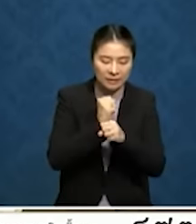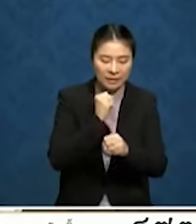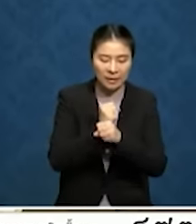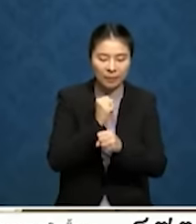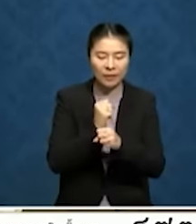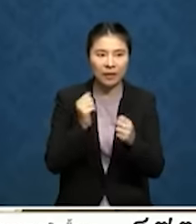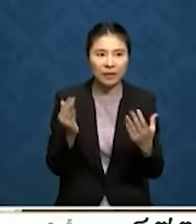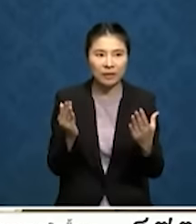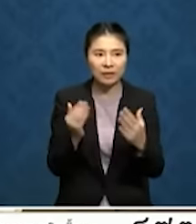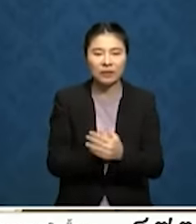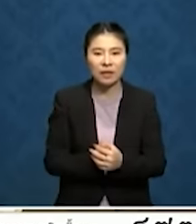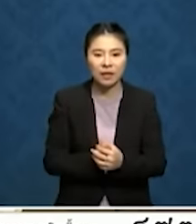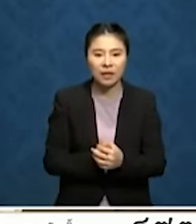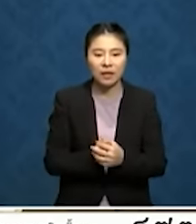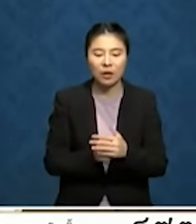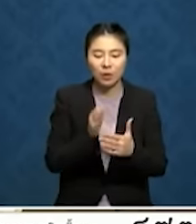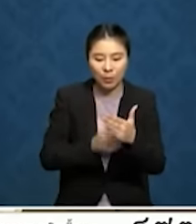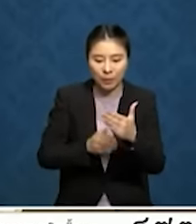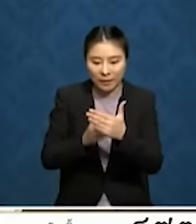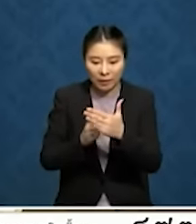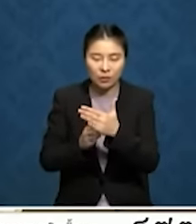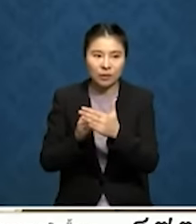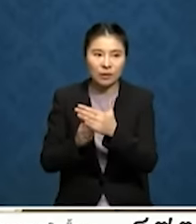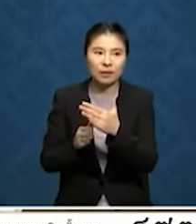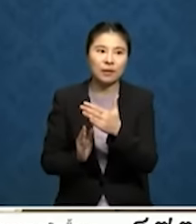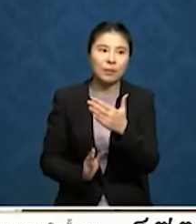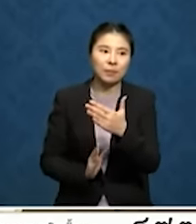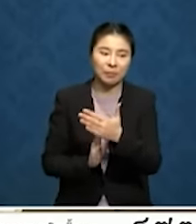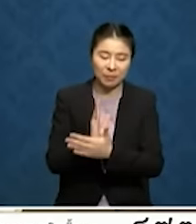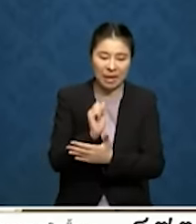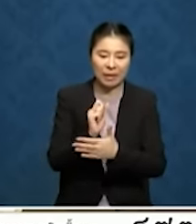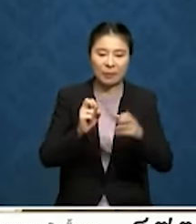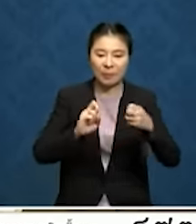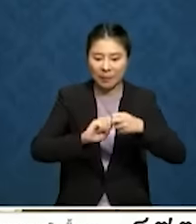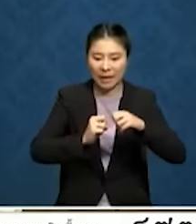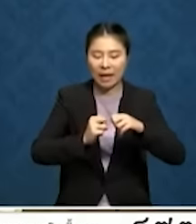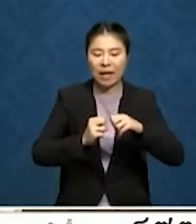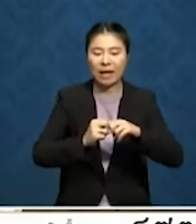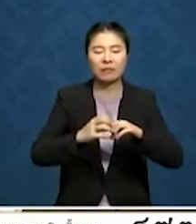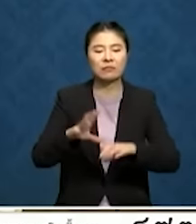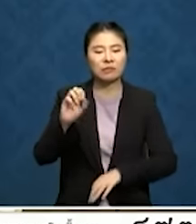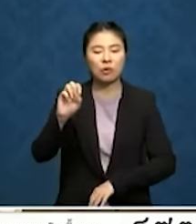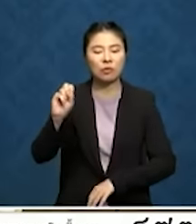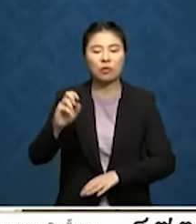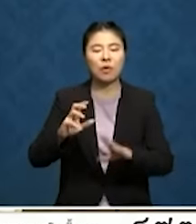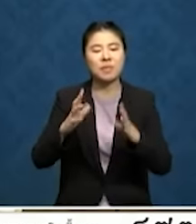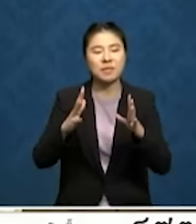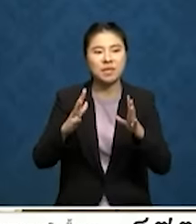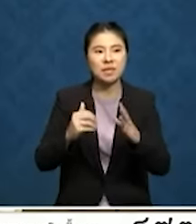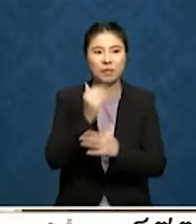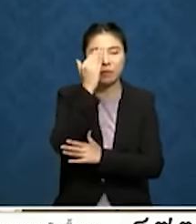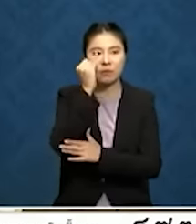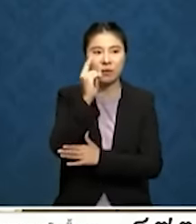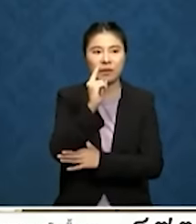จะผ่าทางตันของทางด้านการเมืองของพวกเราไม่ให้เกิดขึ้นในรัฐสภาแห่งนี้เพื่อที่เรา